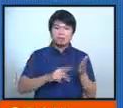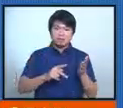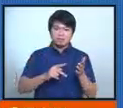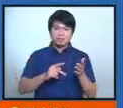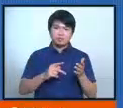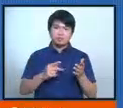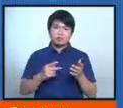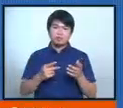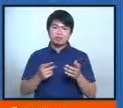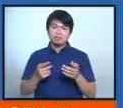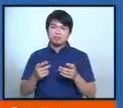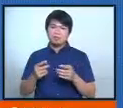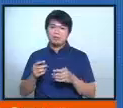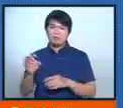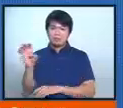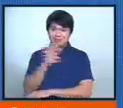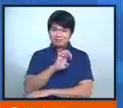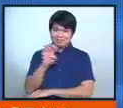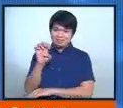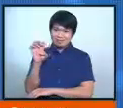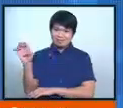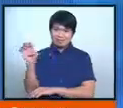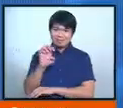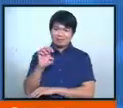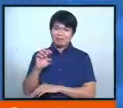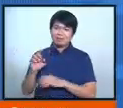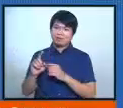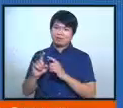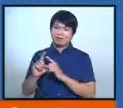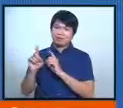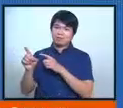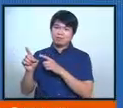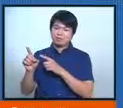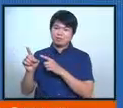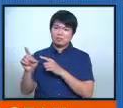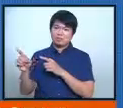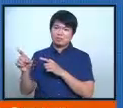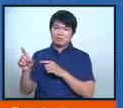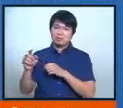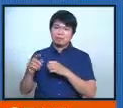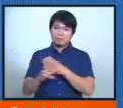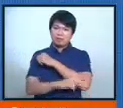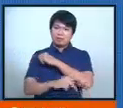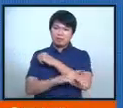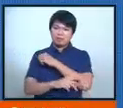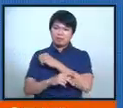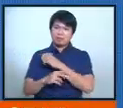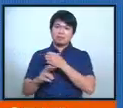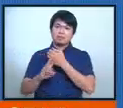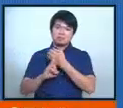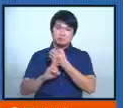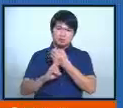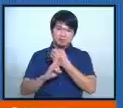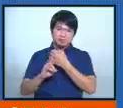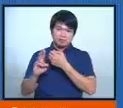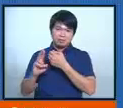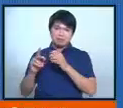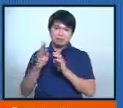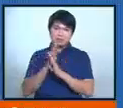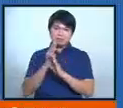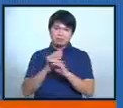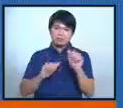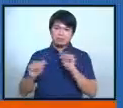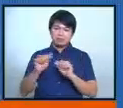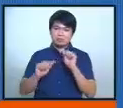undas. Ang mga uuwi naman sa mga probinsya, nagsisimula ng magpa-reserve ng tiket sa bus. Maaksyon si